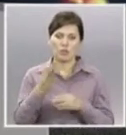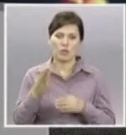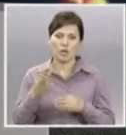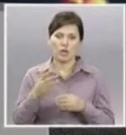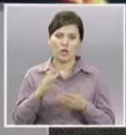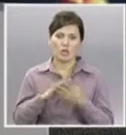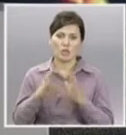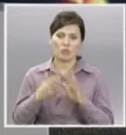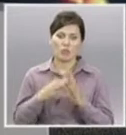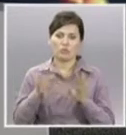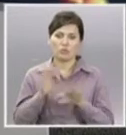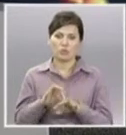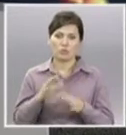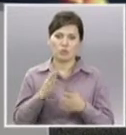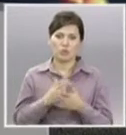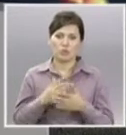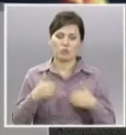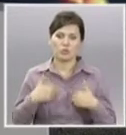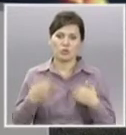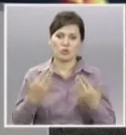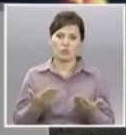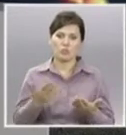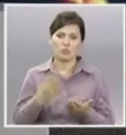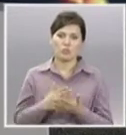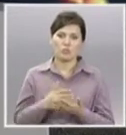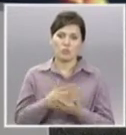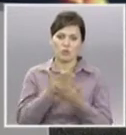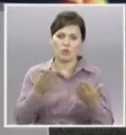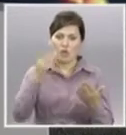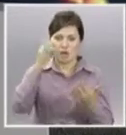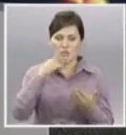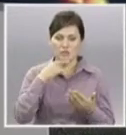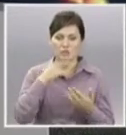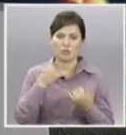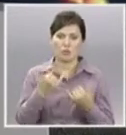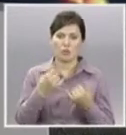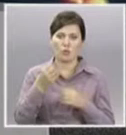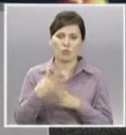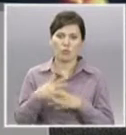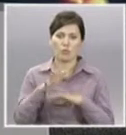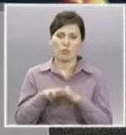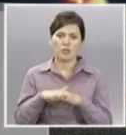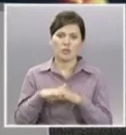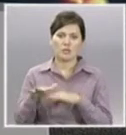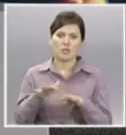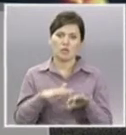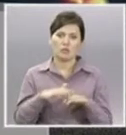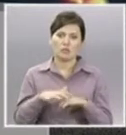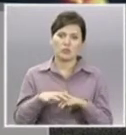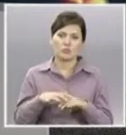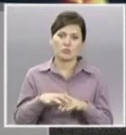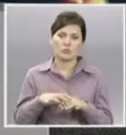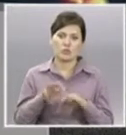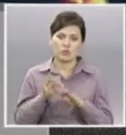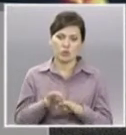әртүрлі келіссөздерімізді жүргізіп жатырмыз, және ұсыныстарымызды беріп жатырмыз. Бұл бүкіл Қазақстан бойынша қазір ортақ база жасалып, жасалу үстінде